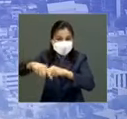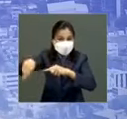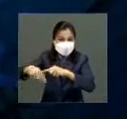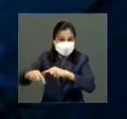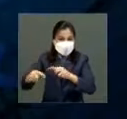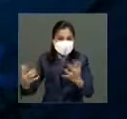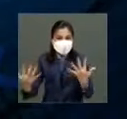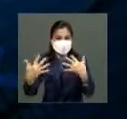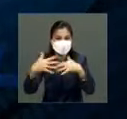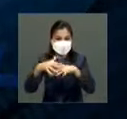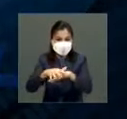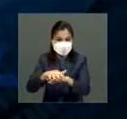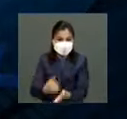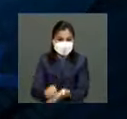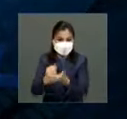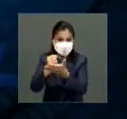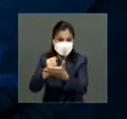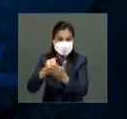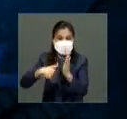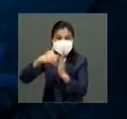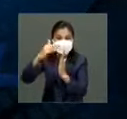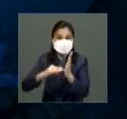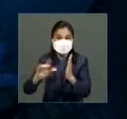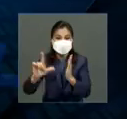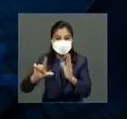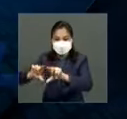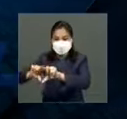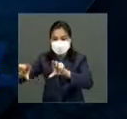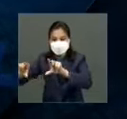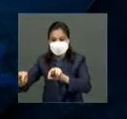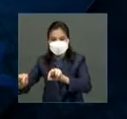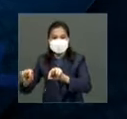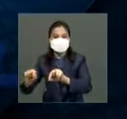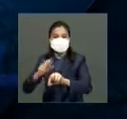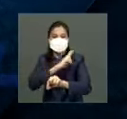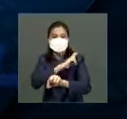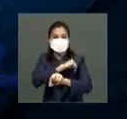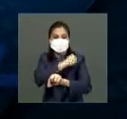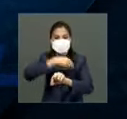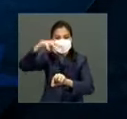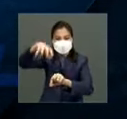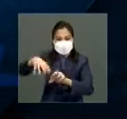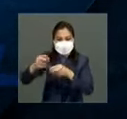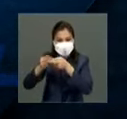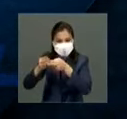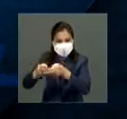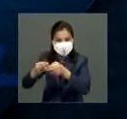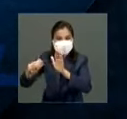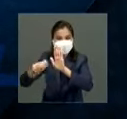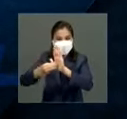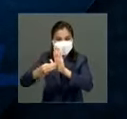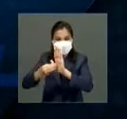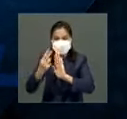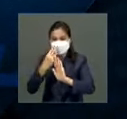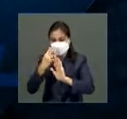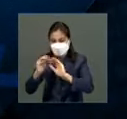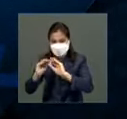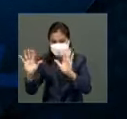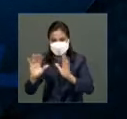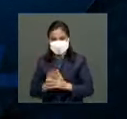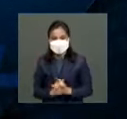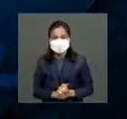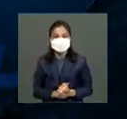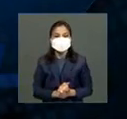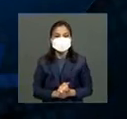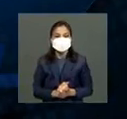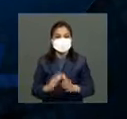การประสานและร่วมมือกันด้วยซึ่งเราจะเห็นภาพของการทำงานของโรงพยาบาลเอกชนของอะไรทั้งหลายโดยเฉพาะภาคของกทม.เนี่ยภาพนี้ชัดมากครับครับ